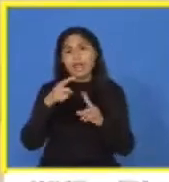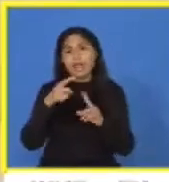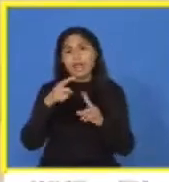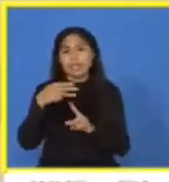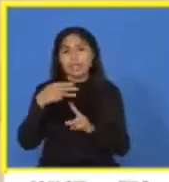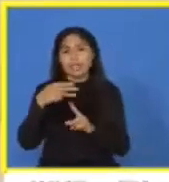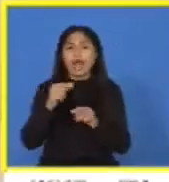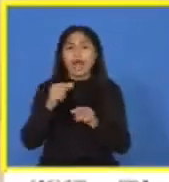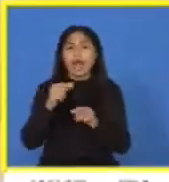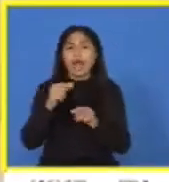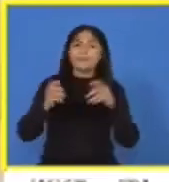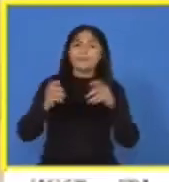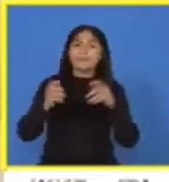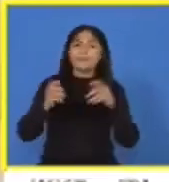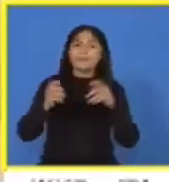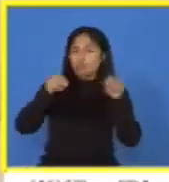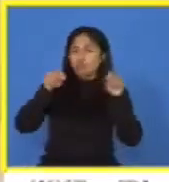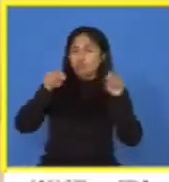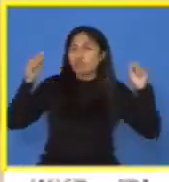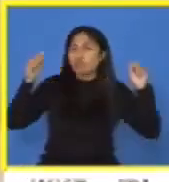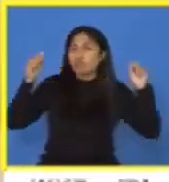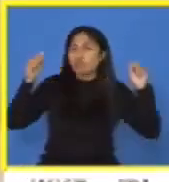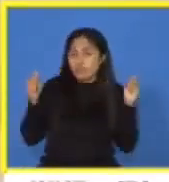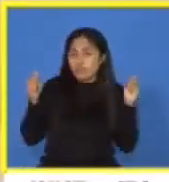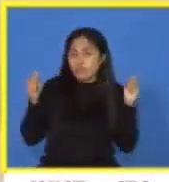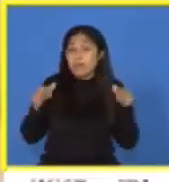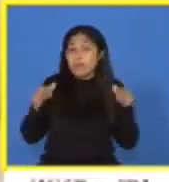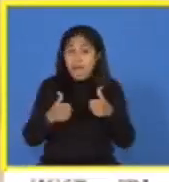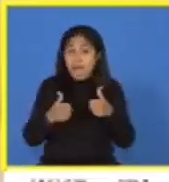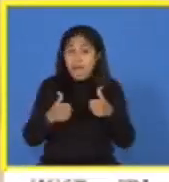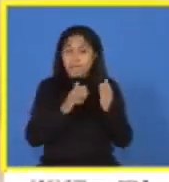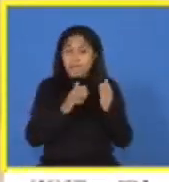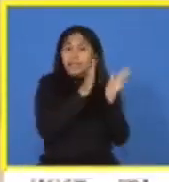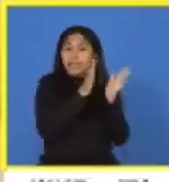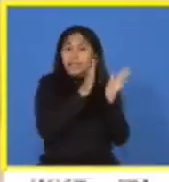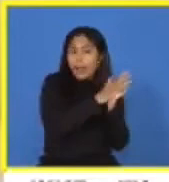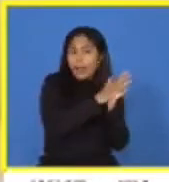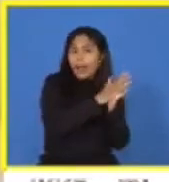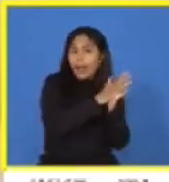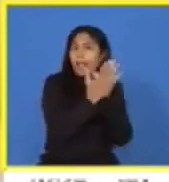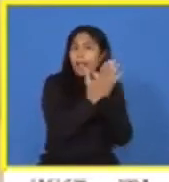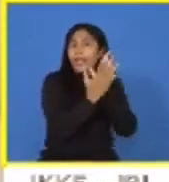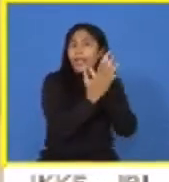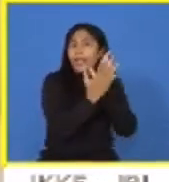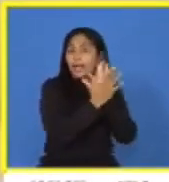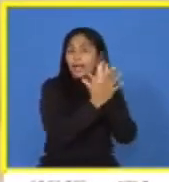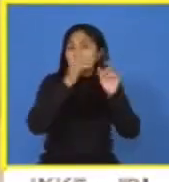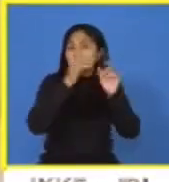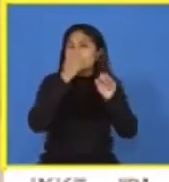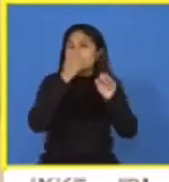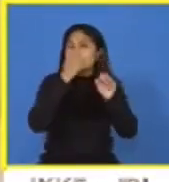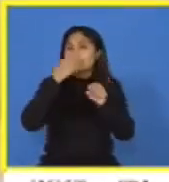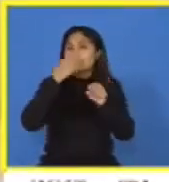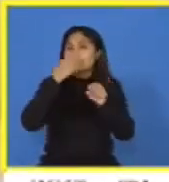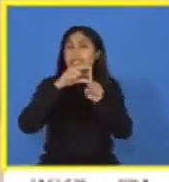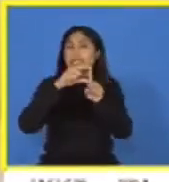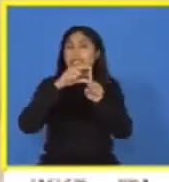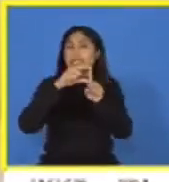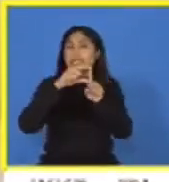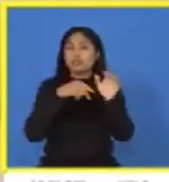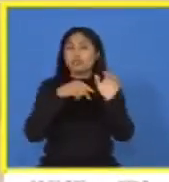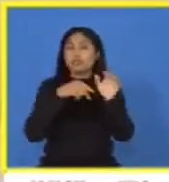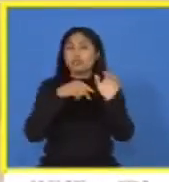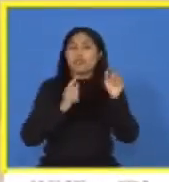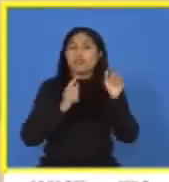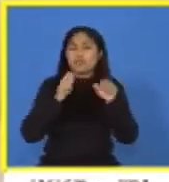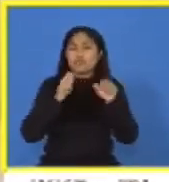macam. Bisakah ditempelkan di gedung-gedung yang menyelenggarakan pesta-pesta itu? Karena saya lihat terus